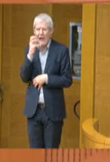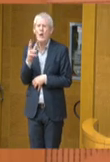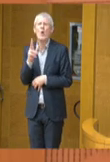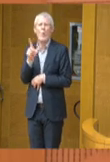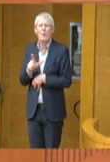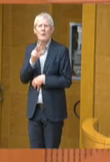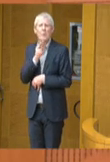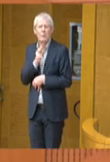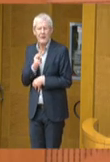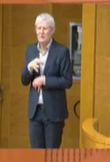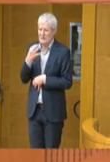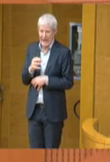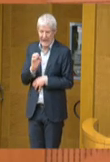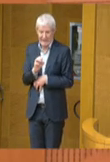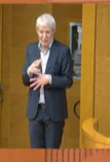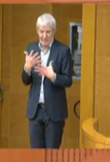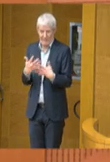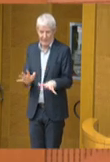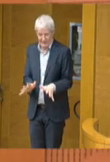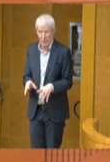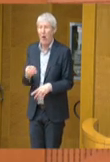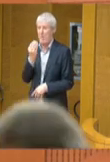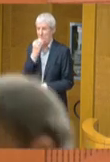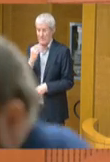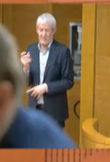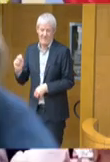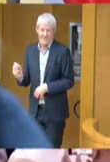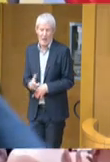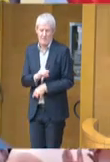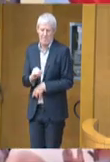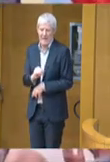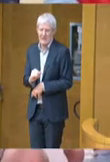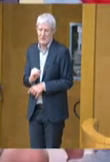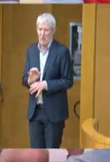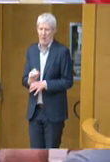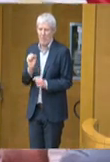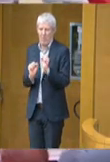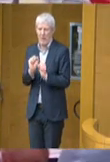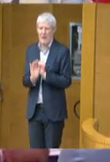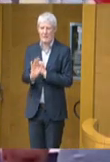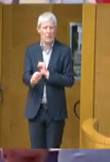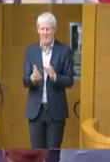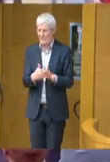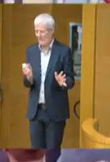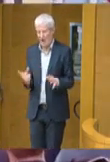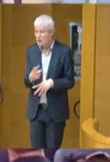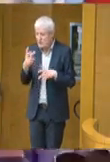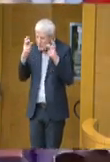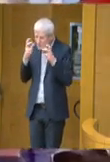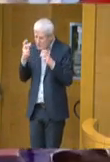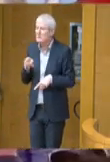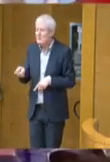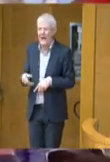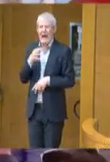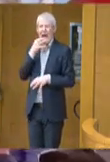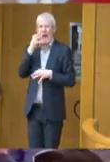lunedì pomeriggio, subito dopo le lezioni e un pranzo veloce di mezz'ora al bar di fronte alla scuola, questi ragazzi hanno